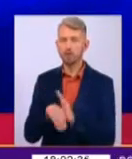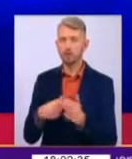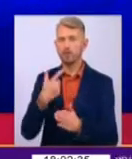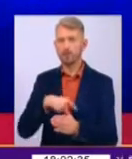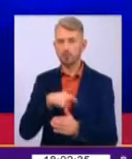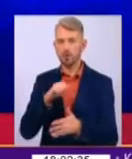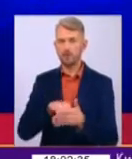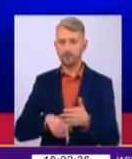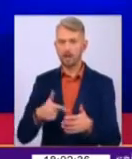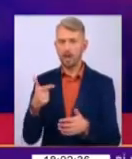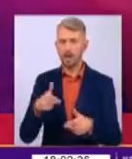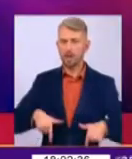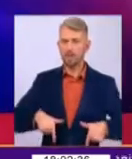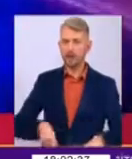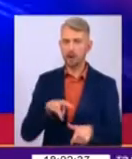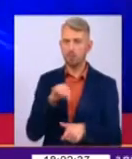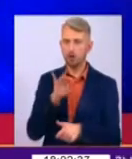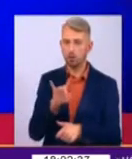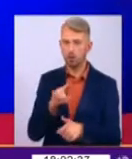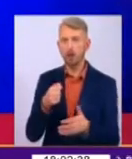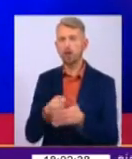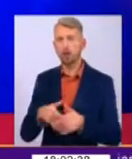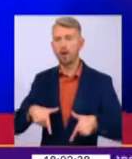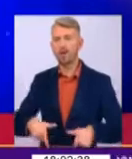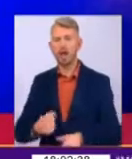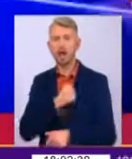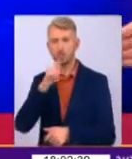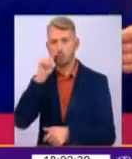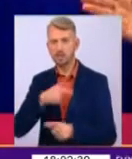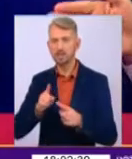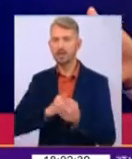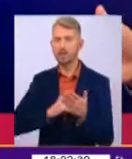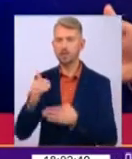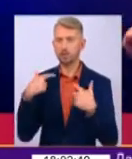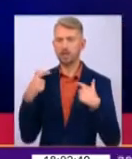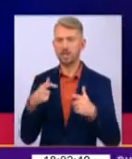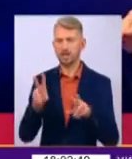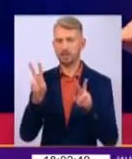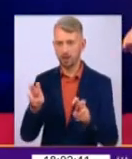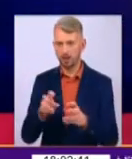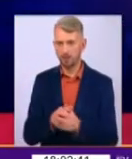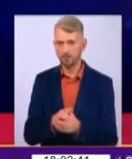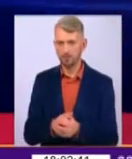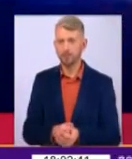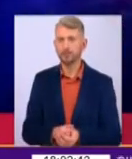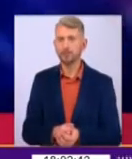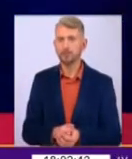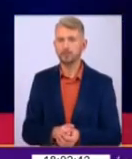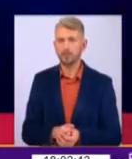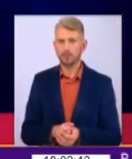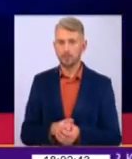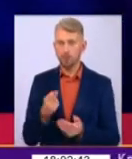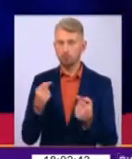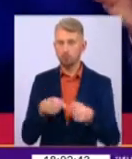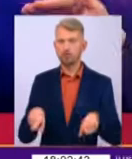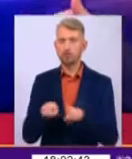від генерал-майорів до генерала армії України, це є вищі офіцерські звання. Не більше, не менше. Точно